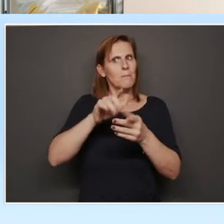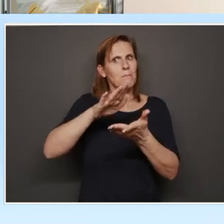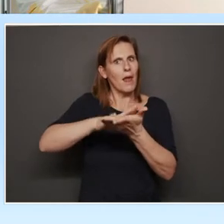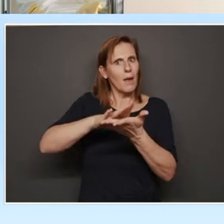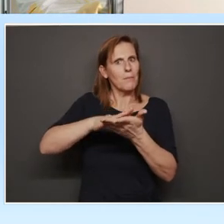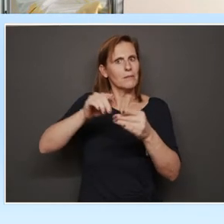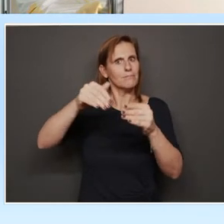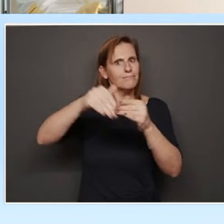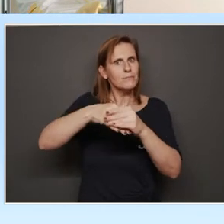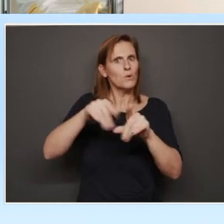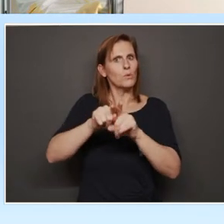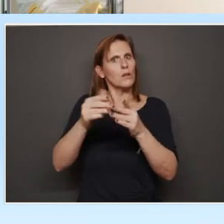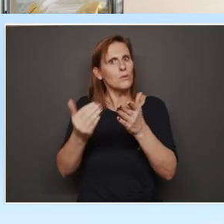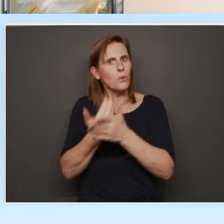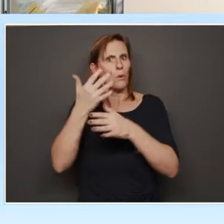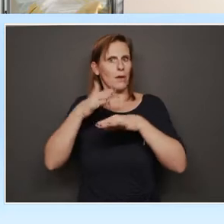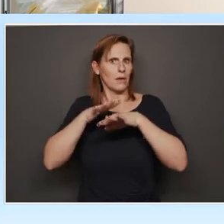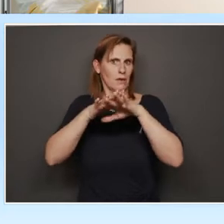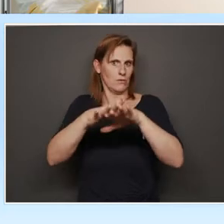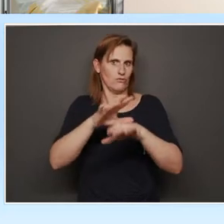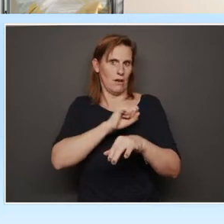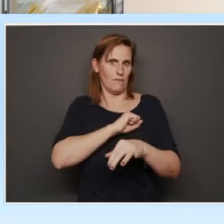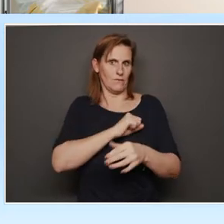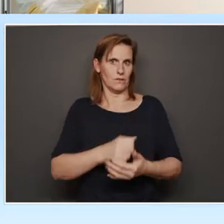oder neu zu integrieren.